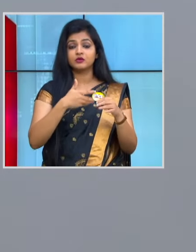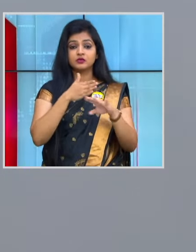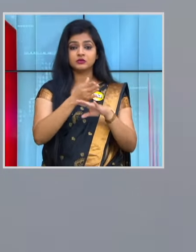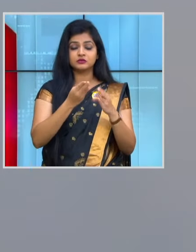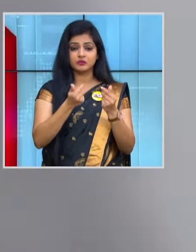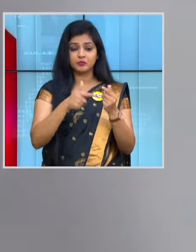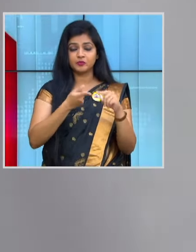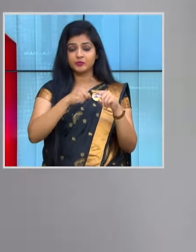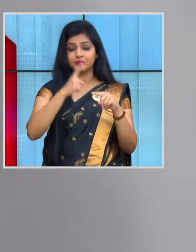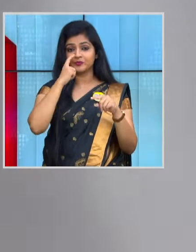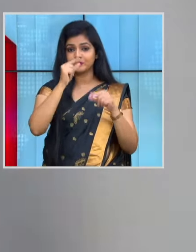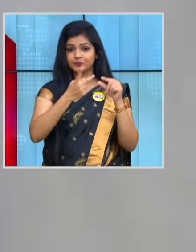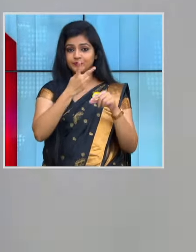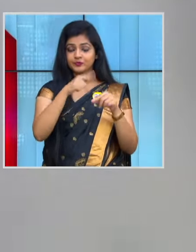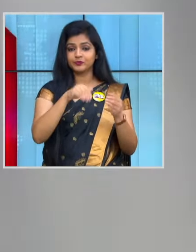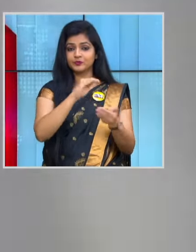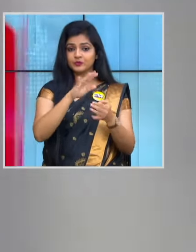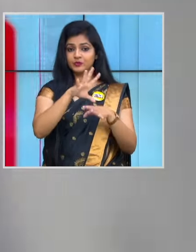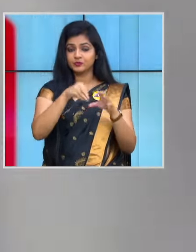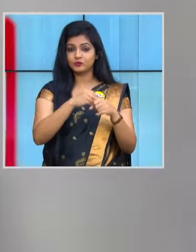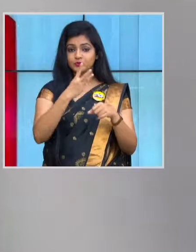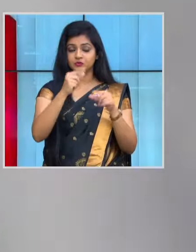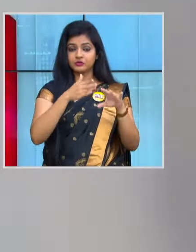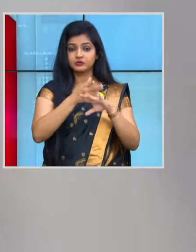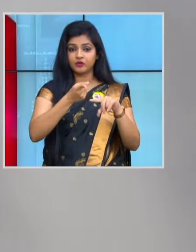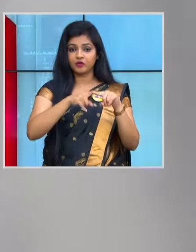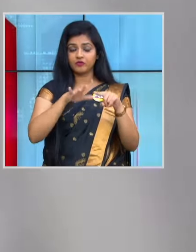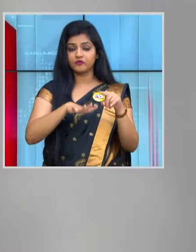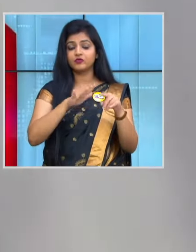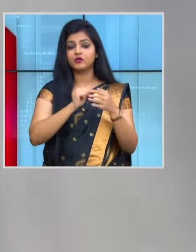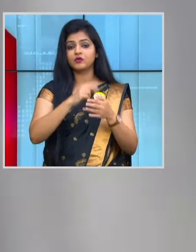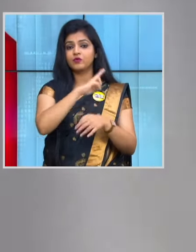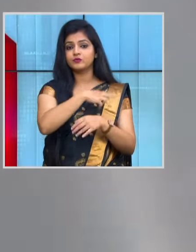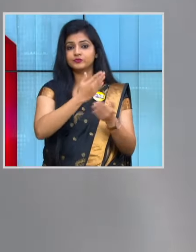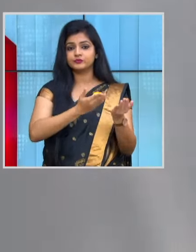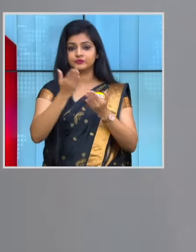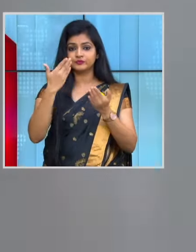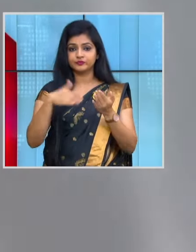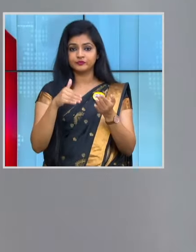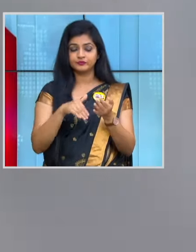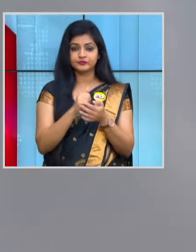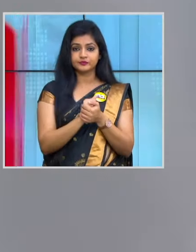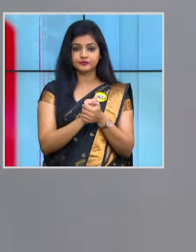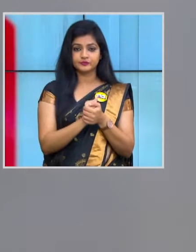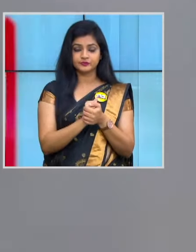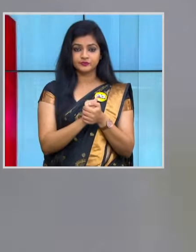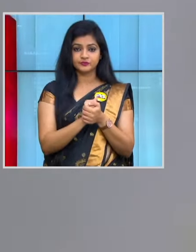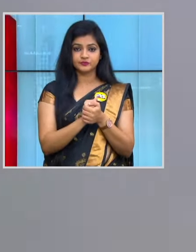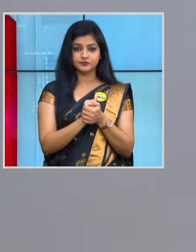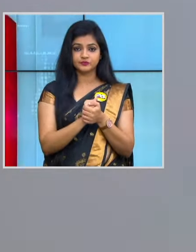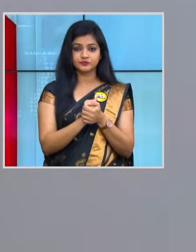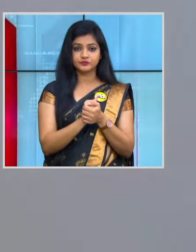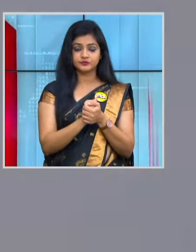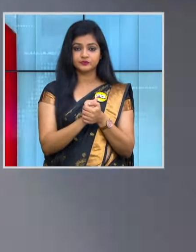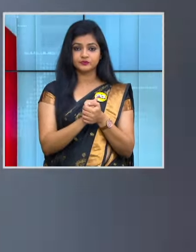ഈ 2 സ്ത്രീകൾക്കും 1 കുഞ്ഞിനും പരിക്ക് പറ്റിയിട്ടുണ്ട്. ഇവരെ നിലവിൽ ആശുപത്രിയിലേക്ക് മാറ്റുകയും ചെയ്തിട്ടുണ്ട്. ടി കെ. ശരി, അഭിജിത്ത് മുഴക്കുന്ന വിവരങ്ങൾ നൽകുകയായിരുന്നു